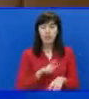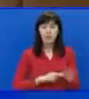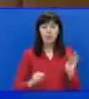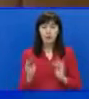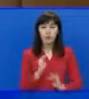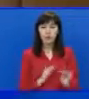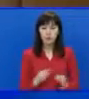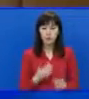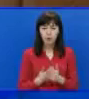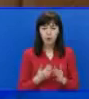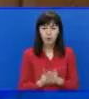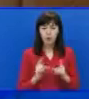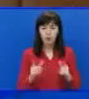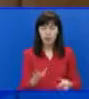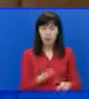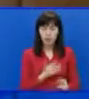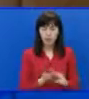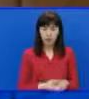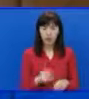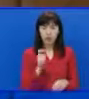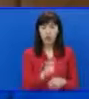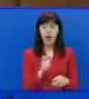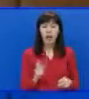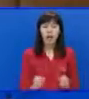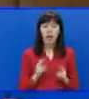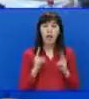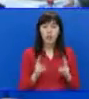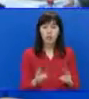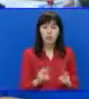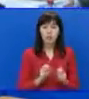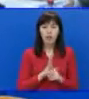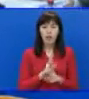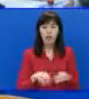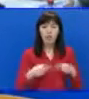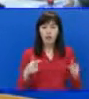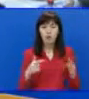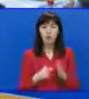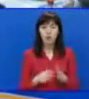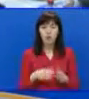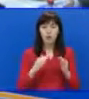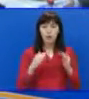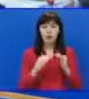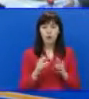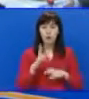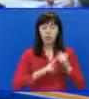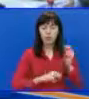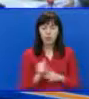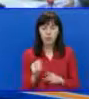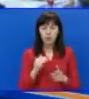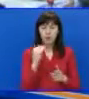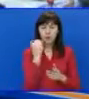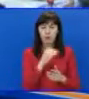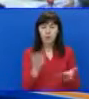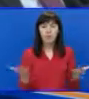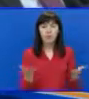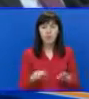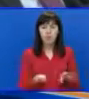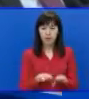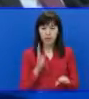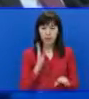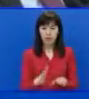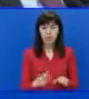туралы ұсынысты мақұлдады. Сондай-ақ тұрғындар қауіпсіздігін қамтамасыз ету мақсатында жеке үй мен құрылыстарының сапасы қандай деңгейде